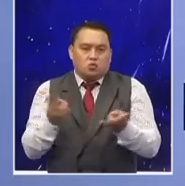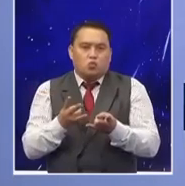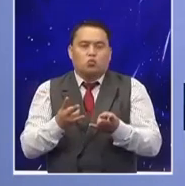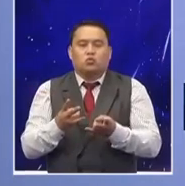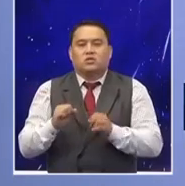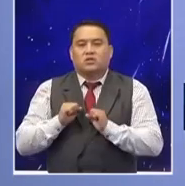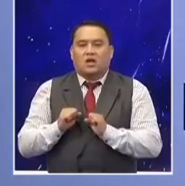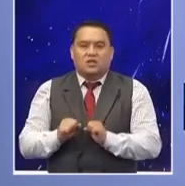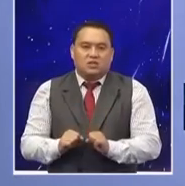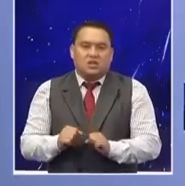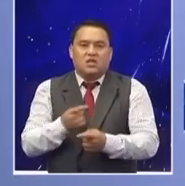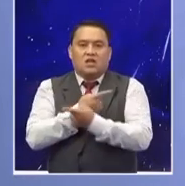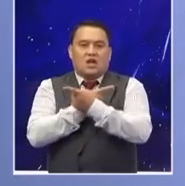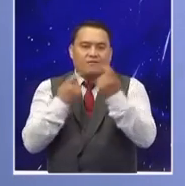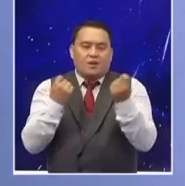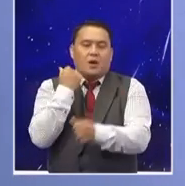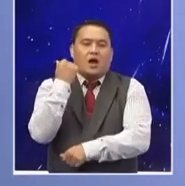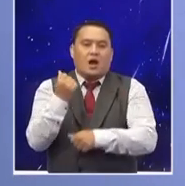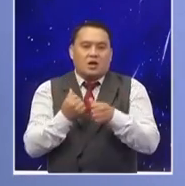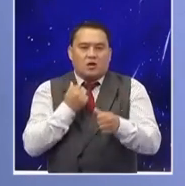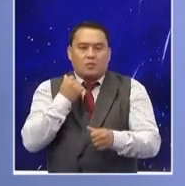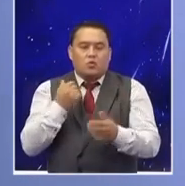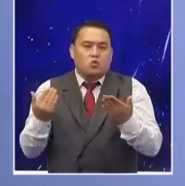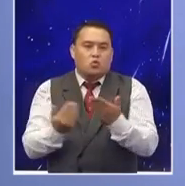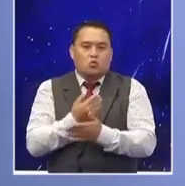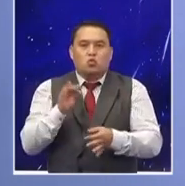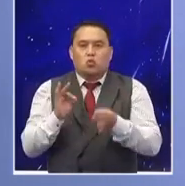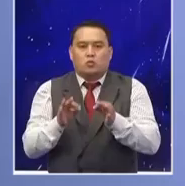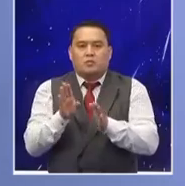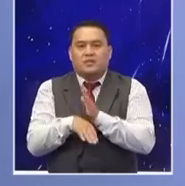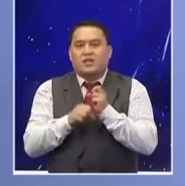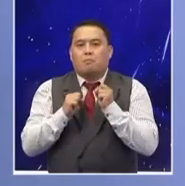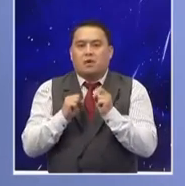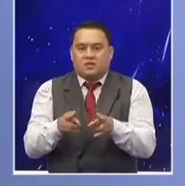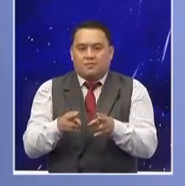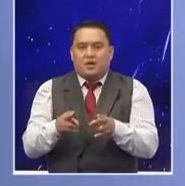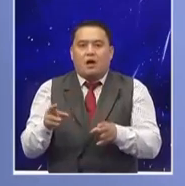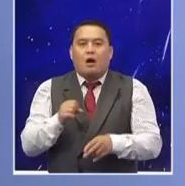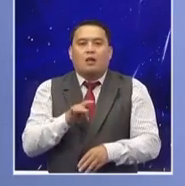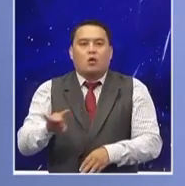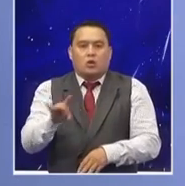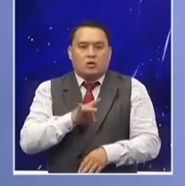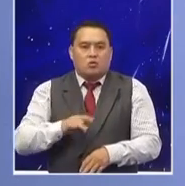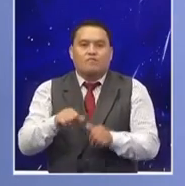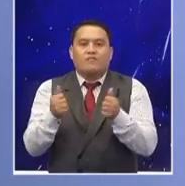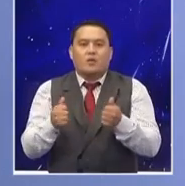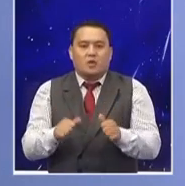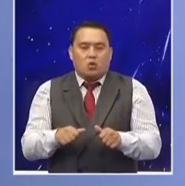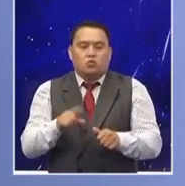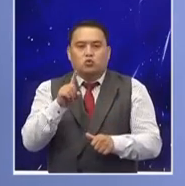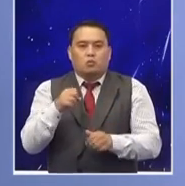защиты информационный материал по соблюдению норм санитарной безопасности всего вала кольском районе сформированной